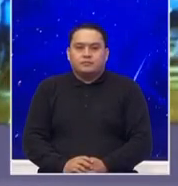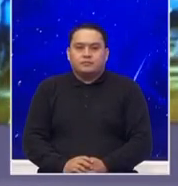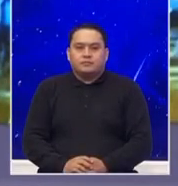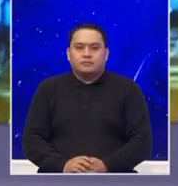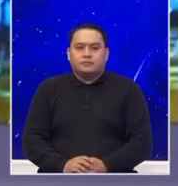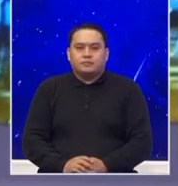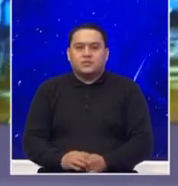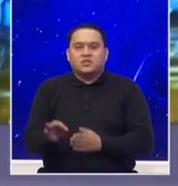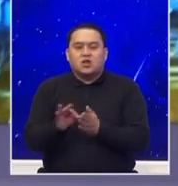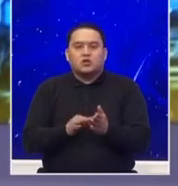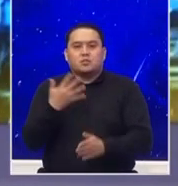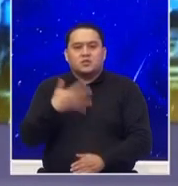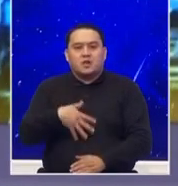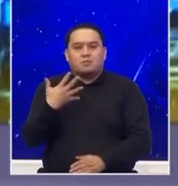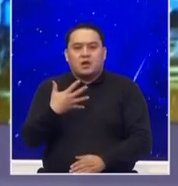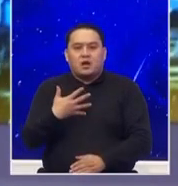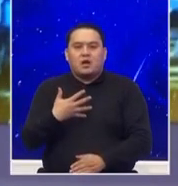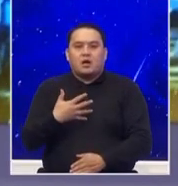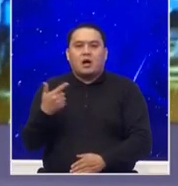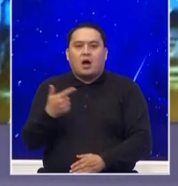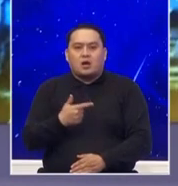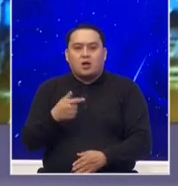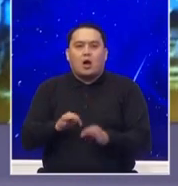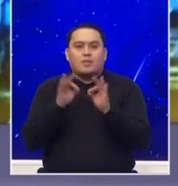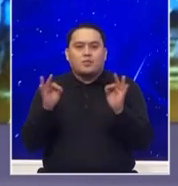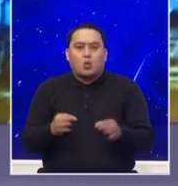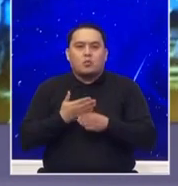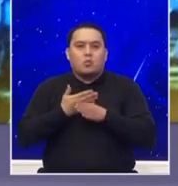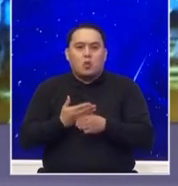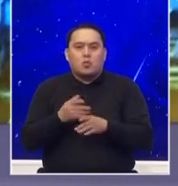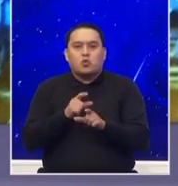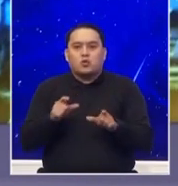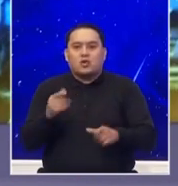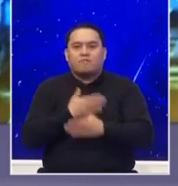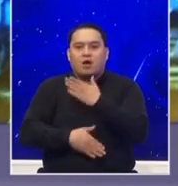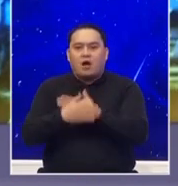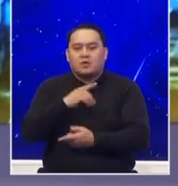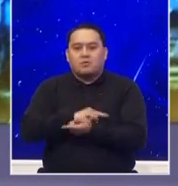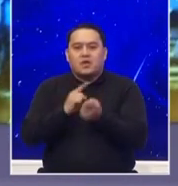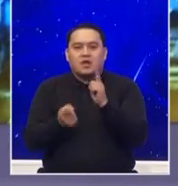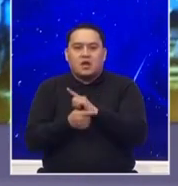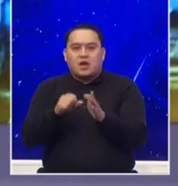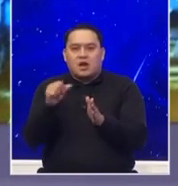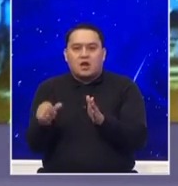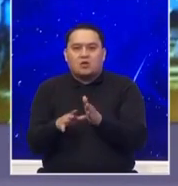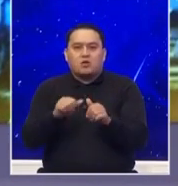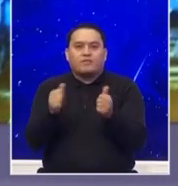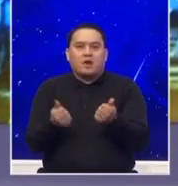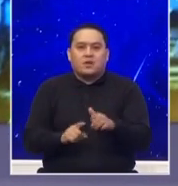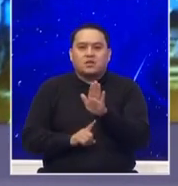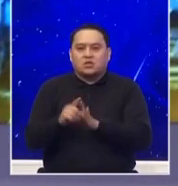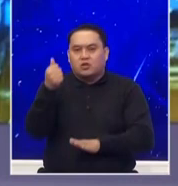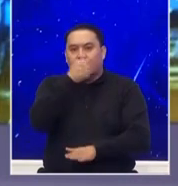Все онлайн. Сразу все 55 видов гарантированного объема помощи для людей с инвалидностью переведены в электронный формат с начала